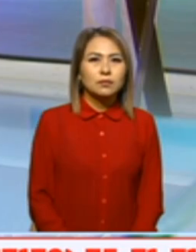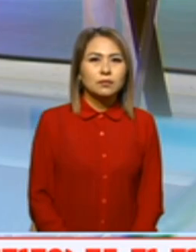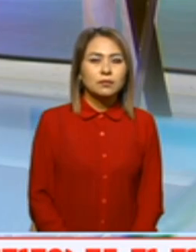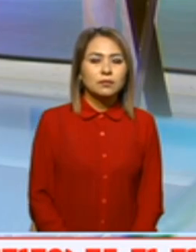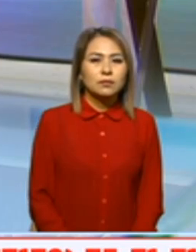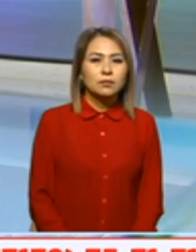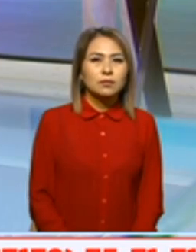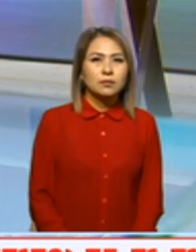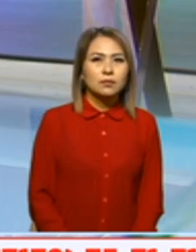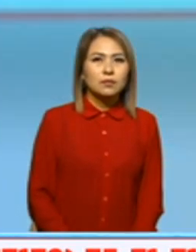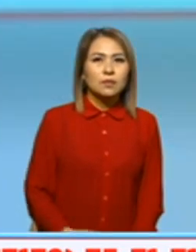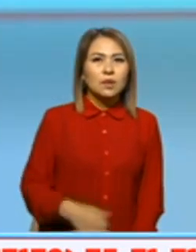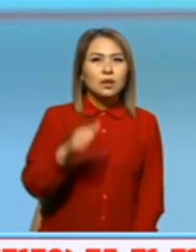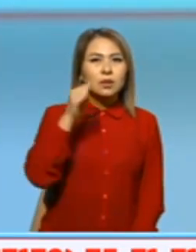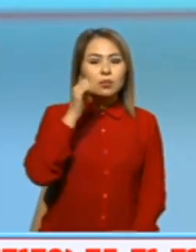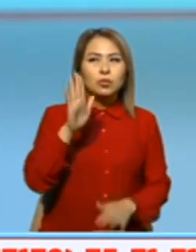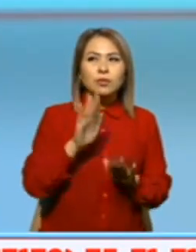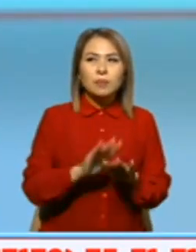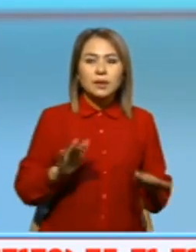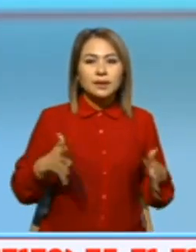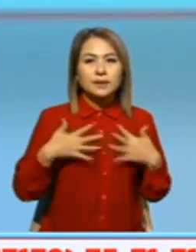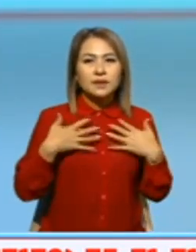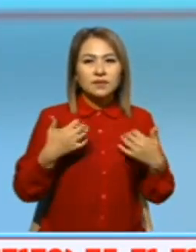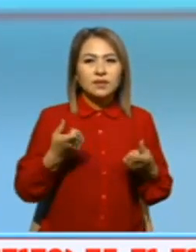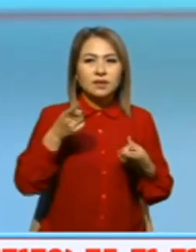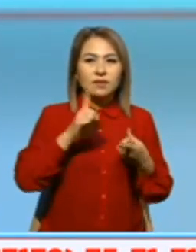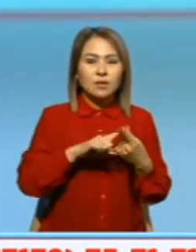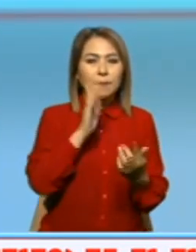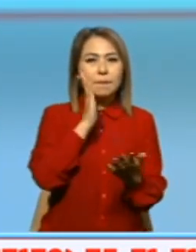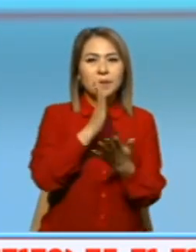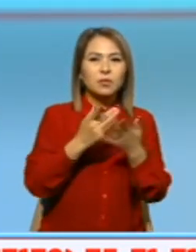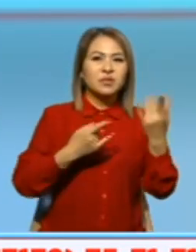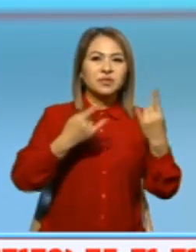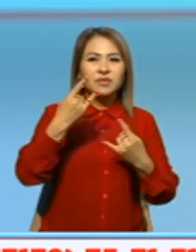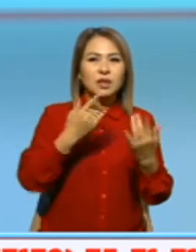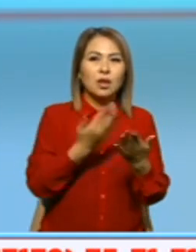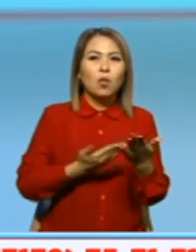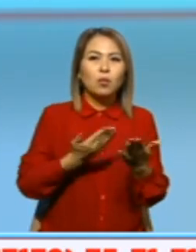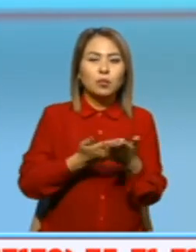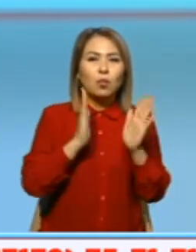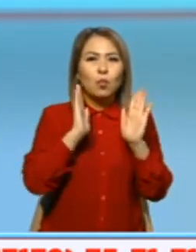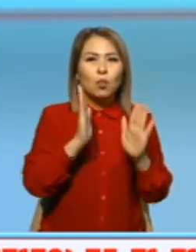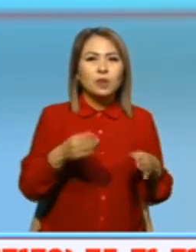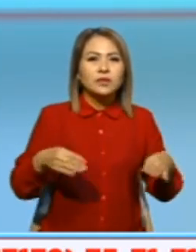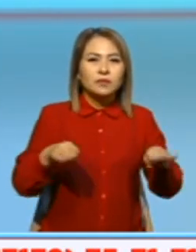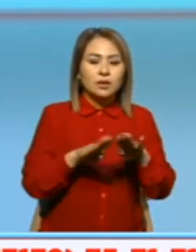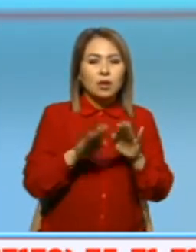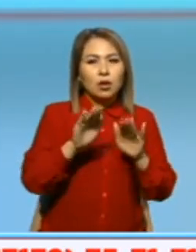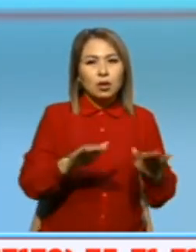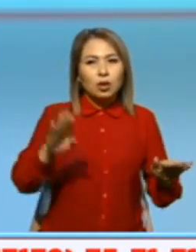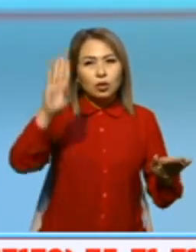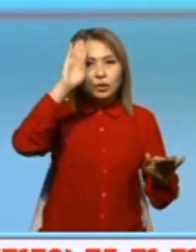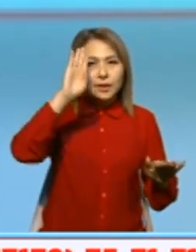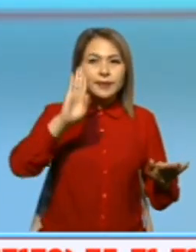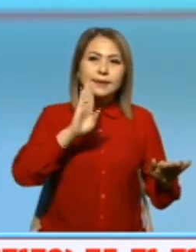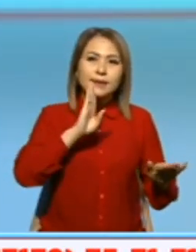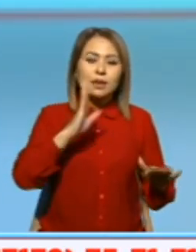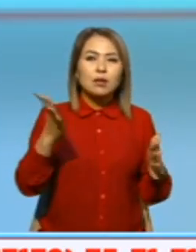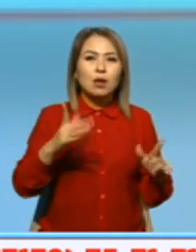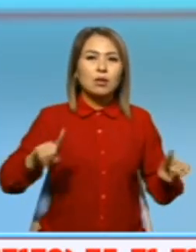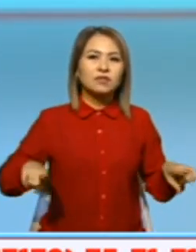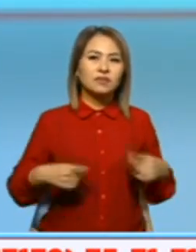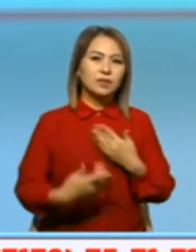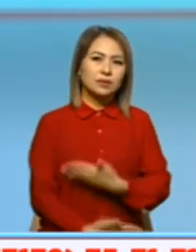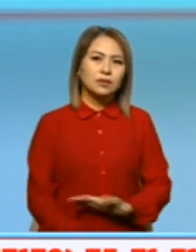Құрметті көрермендер, ертеңде біз балалардың денсаулығына қатысты тікелей эфирде мамандардан кеңес аламыз. Ұл балалар мен қыз балалардың жыныстық жетілуіне